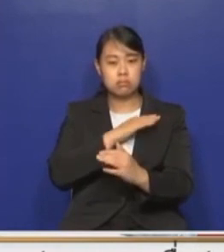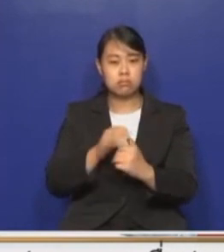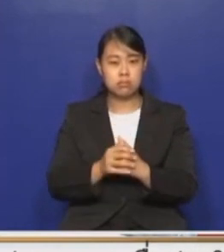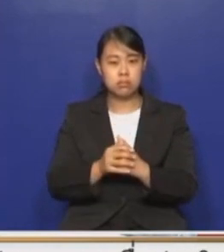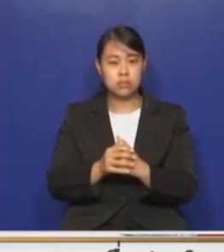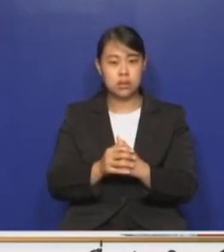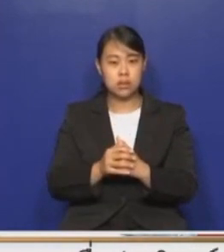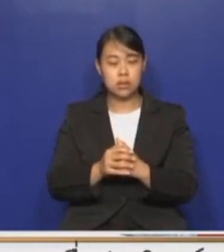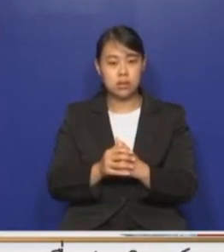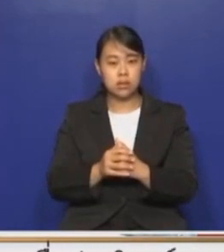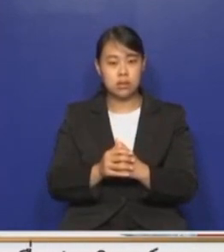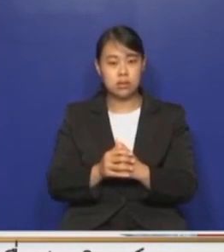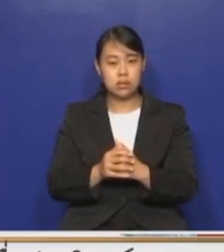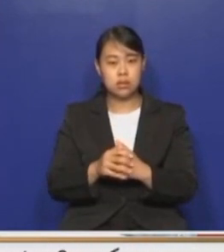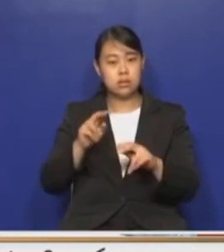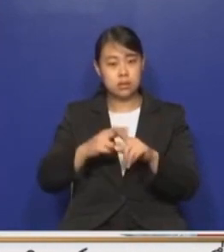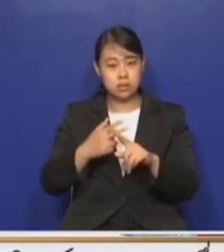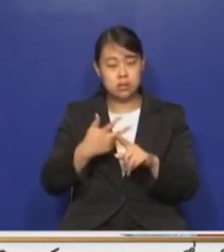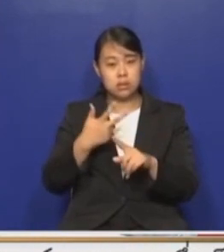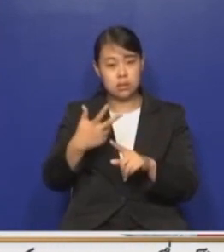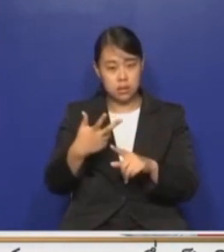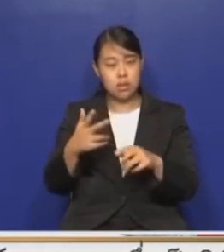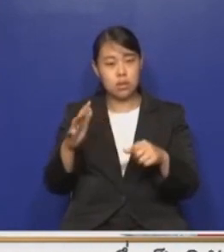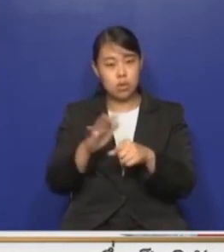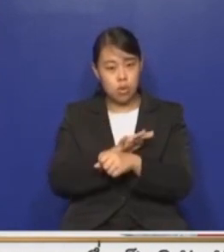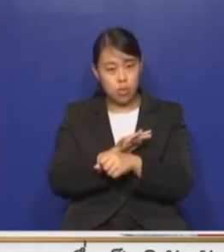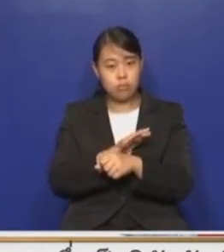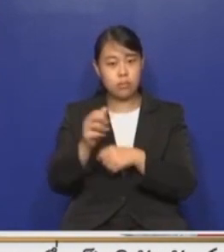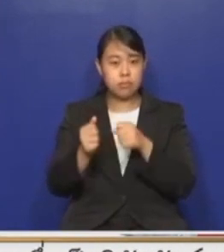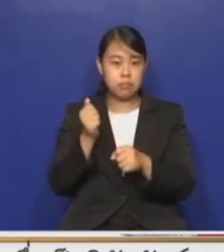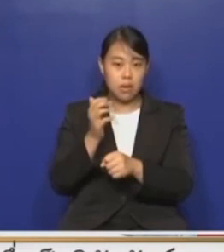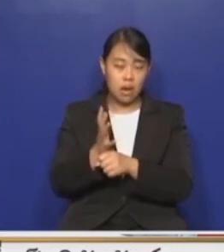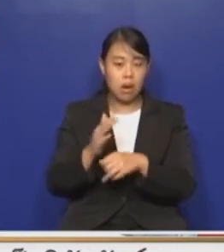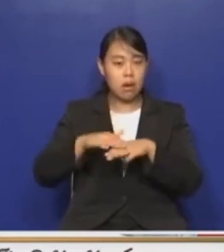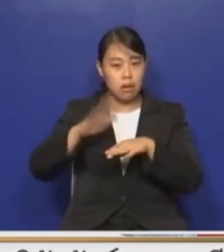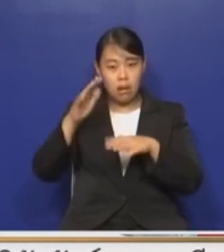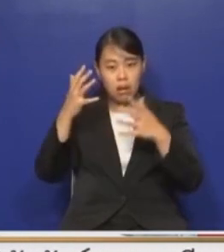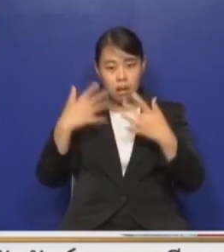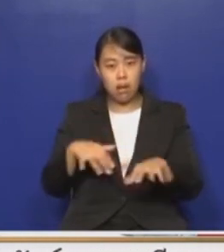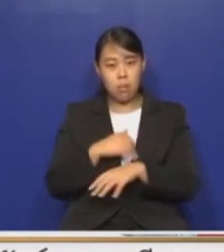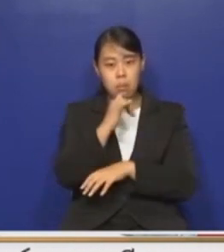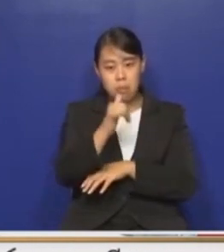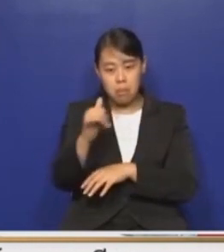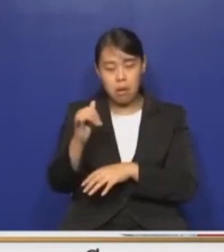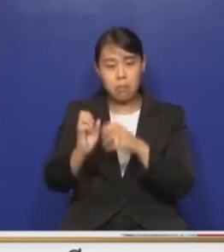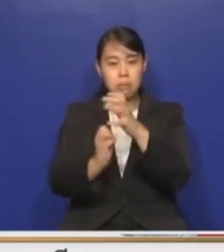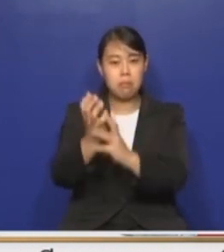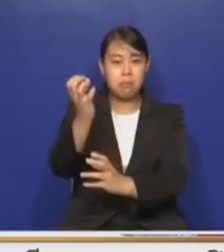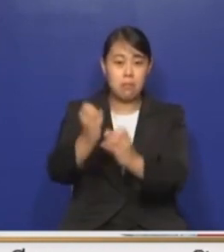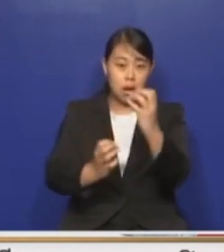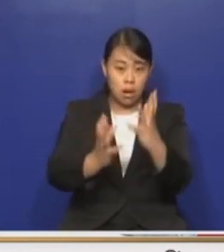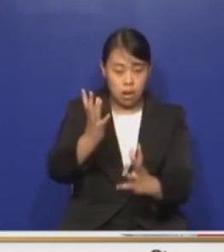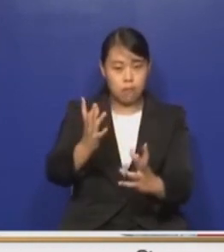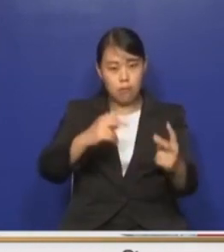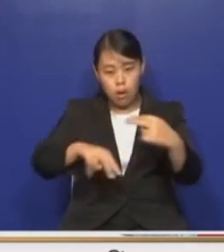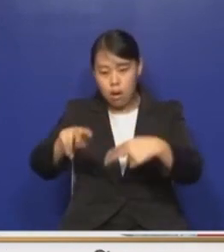ไปปฏิบัิธรรในป่าโดยปลอดภัยได้หรอไม่เพรโดยหักพระพดทเข้าป่าทั้งหลายและต